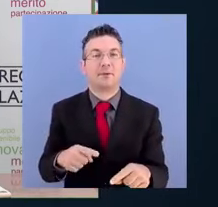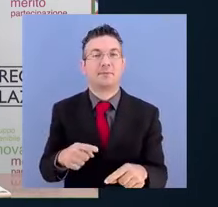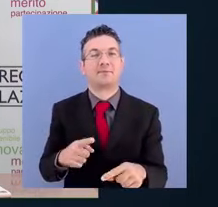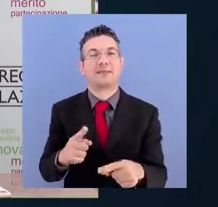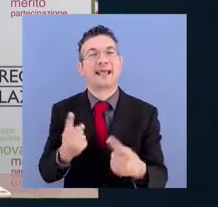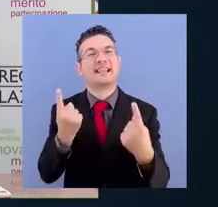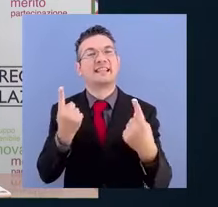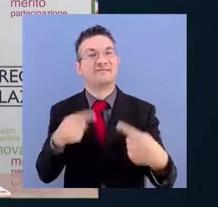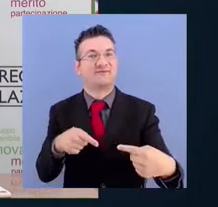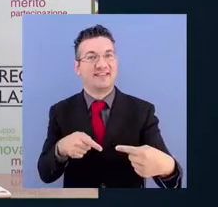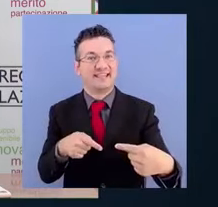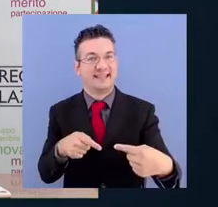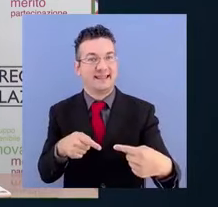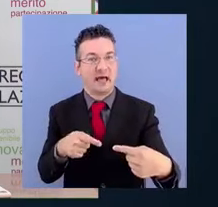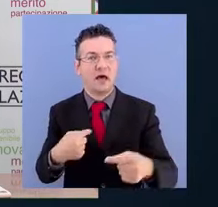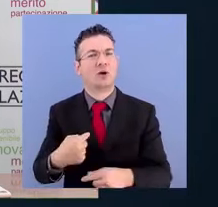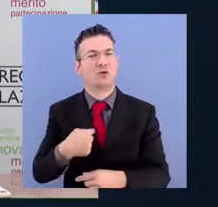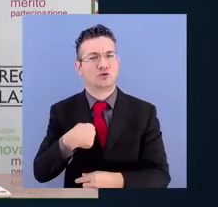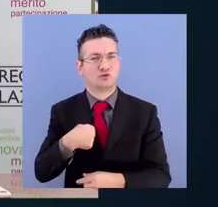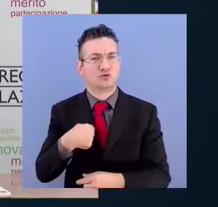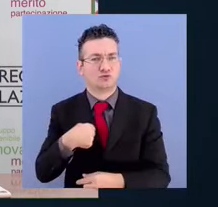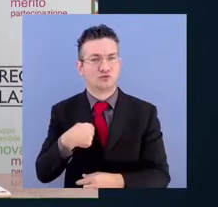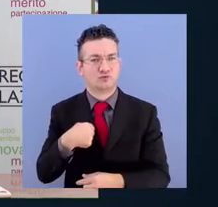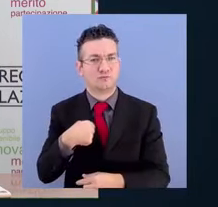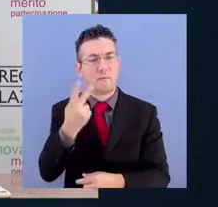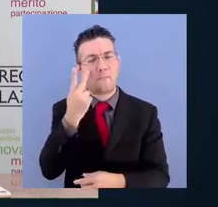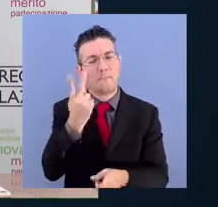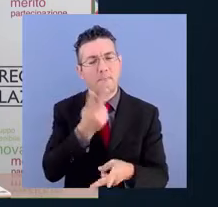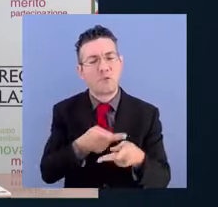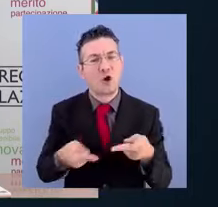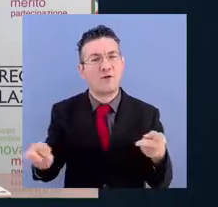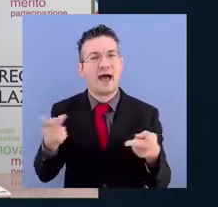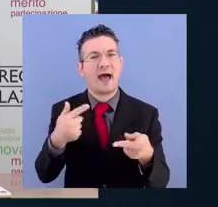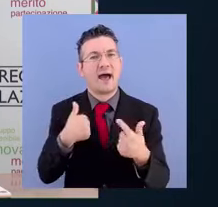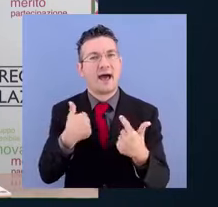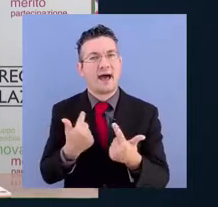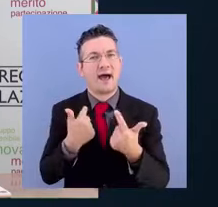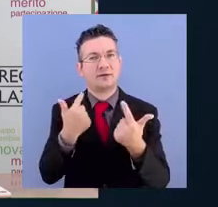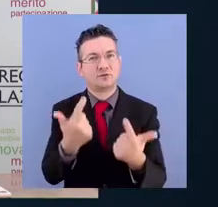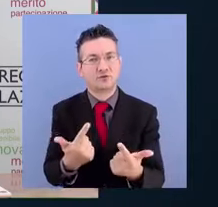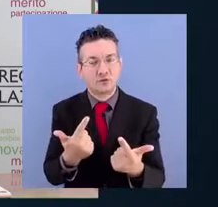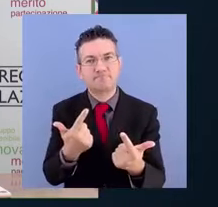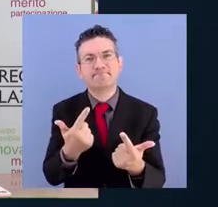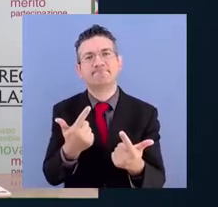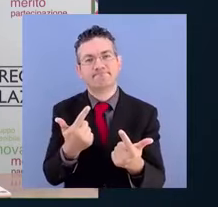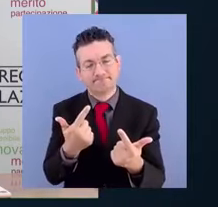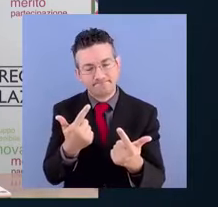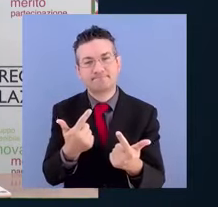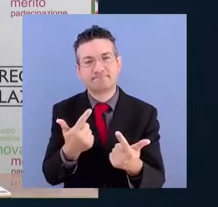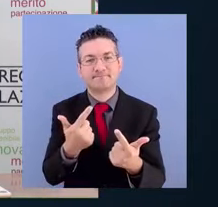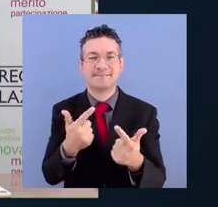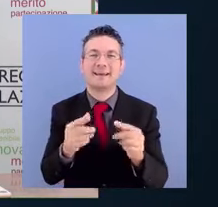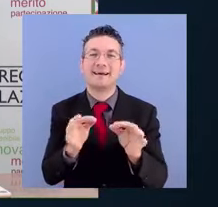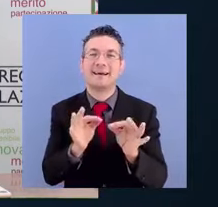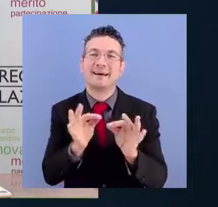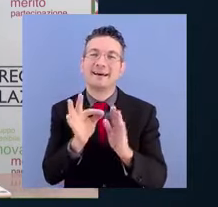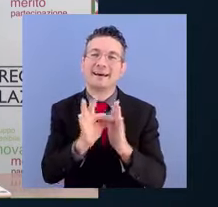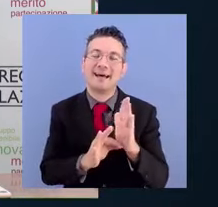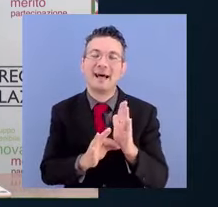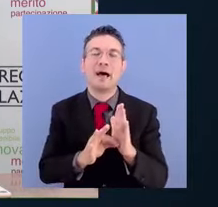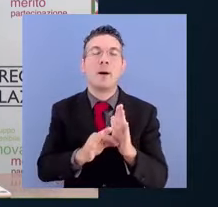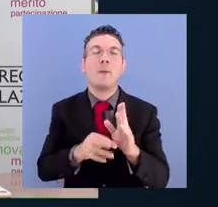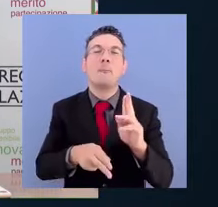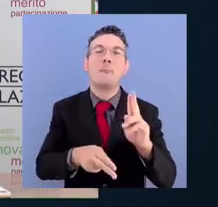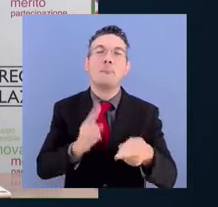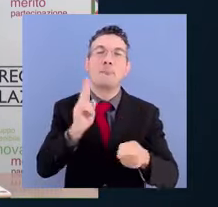alla quale ho cercato di dare risposta attraverso voi la misura più noti e più sogni in un momento di ripartenza